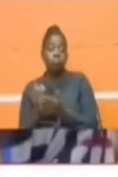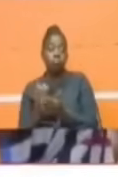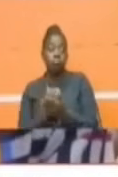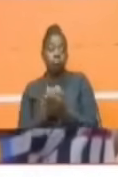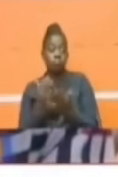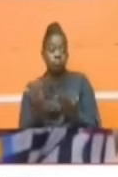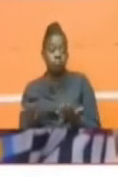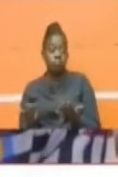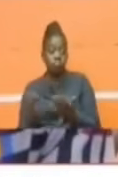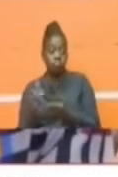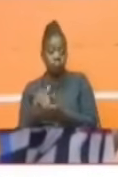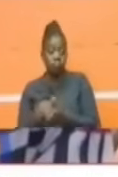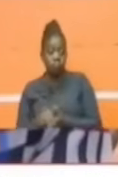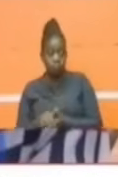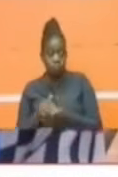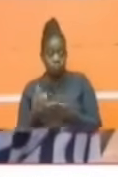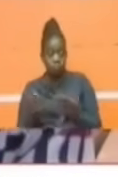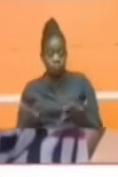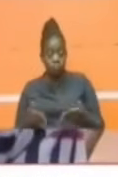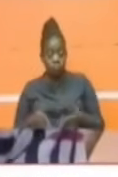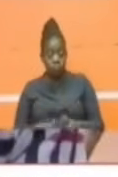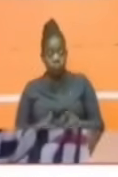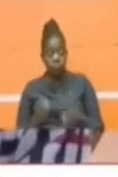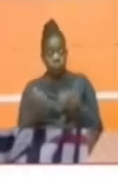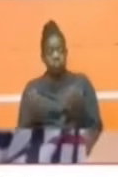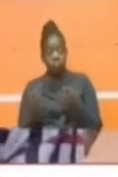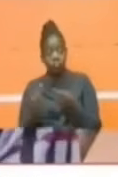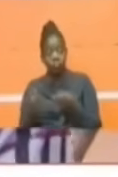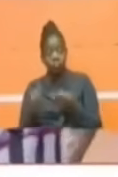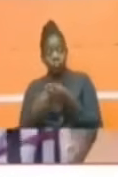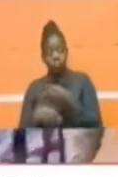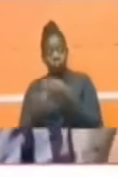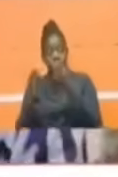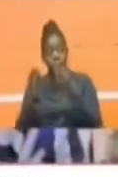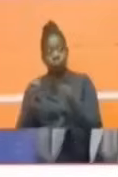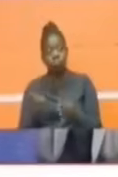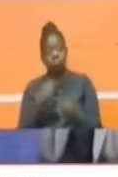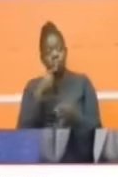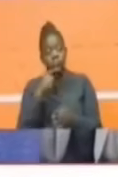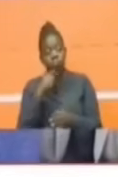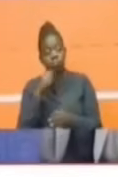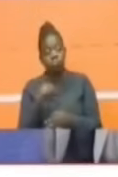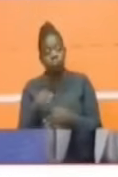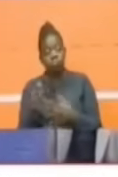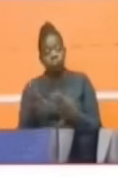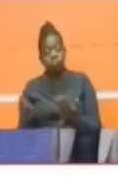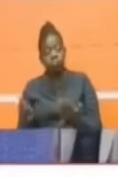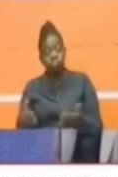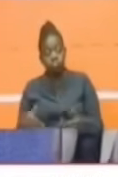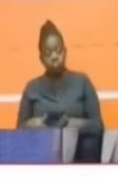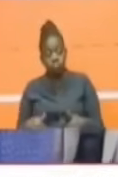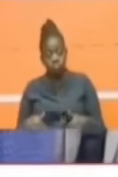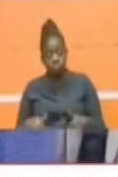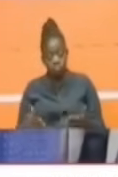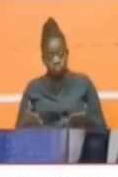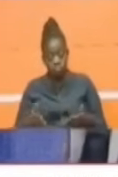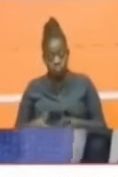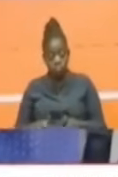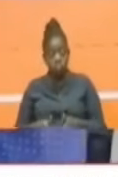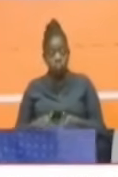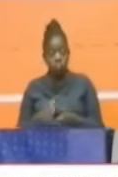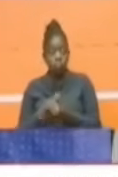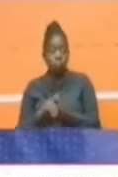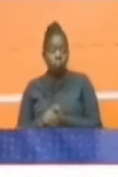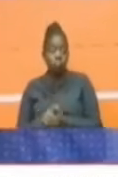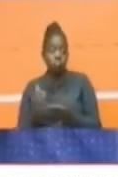bwe yeeza namwandu yamuzaalamu abaana n'atandika okutunda ebintu byonna eby'omugenzi era Aluma bwe yavubuka n'awasa omukazi